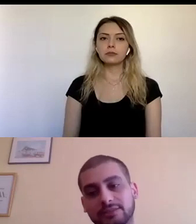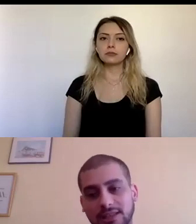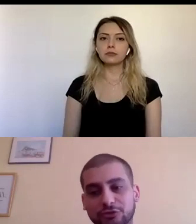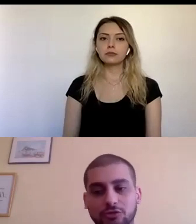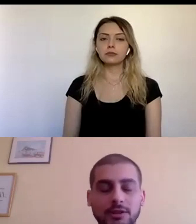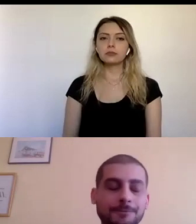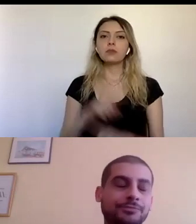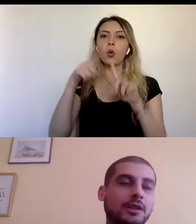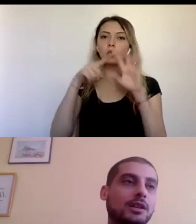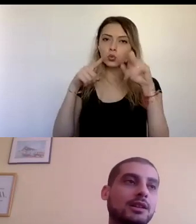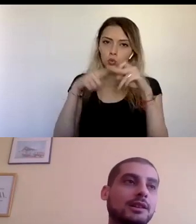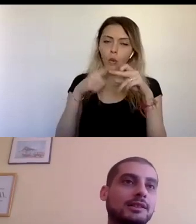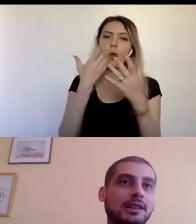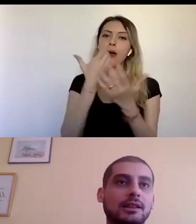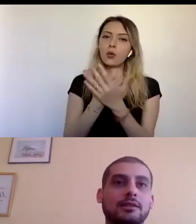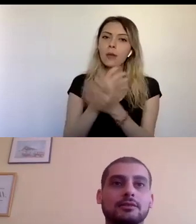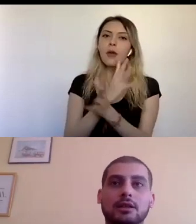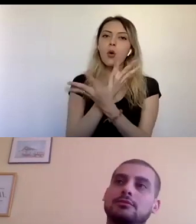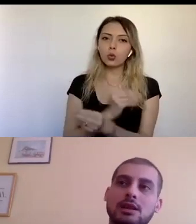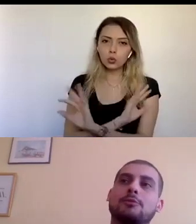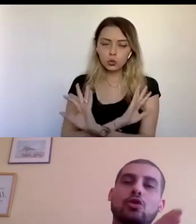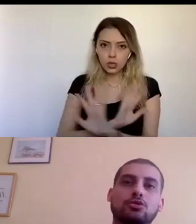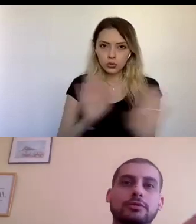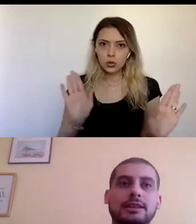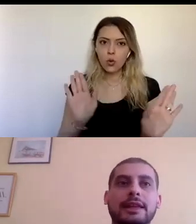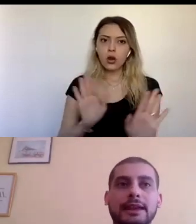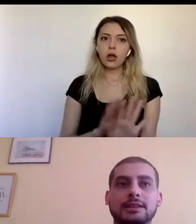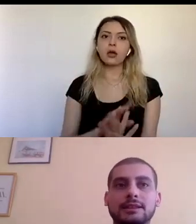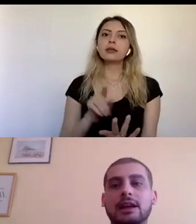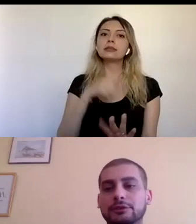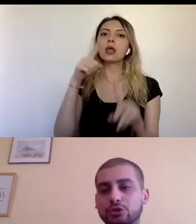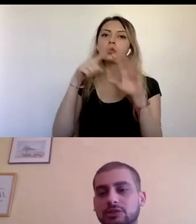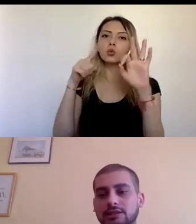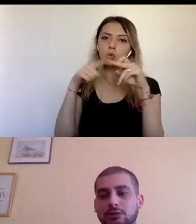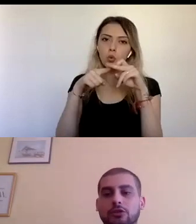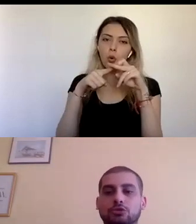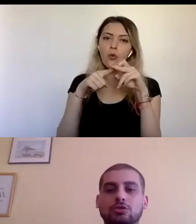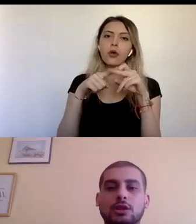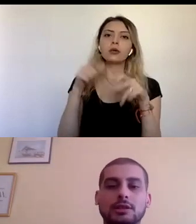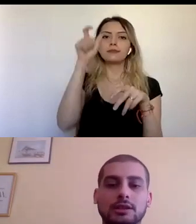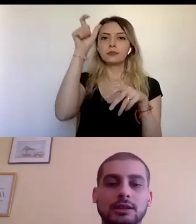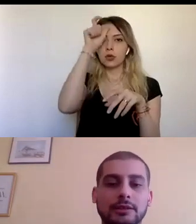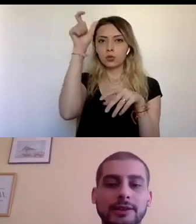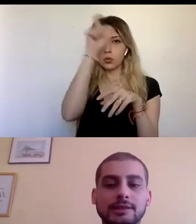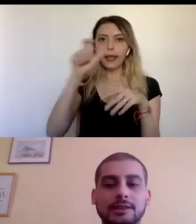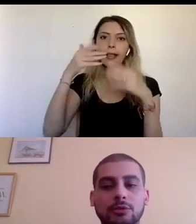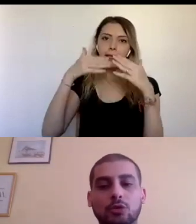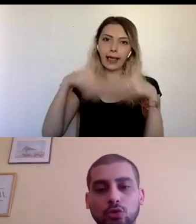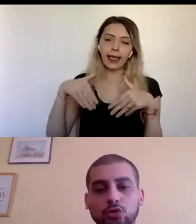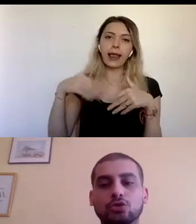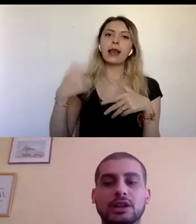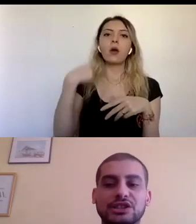yüklemeyi başardıktan sonra size tamam Tor Türkiye'de engelli diye anlıyor zaten Tor bunu. Ve